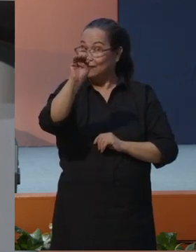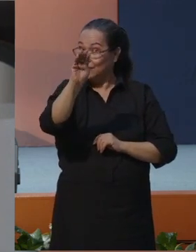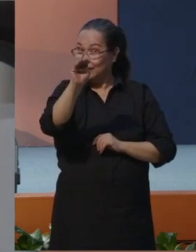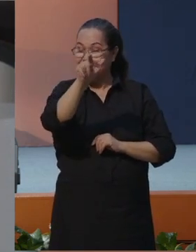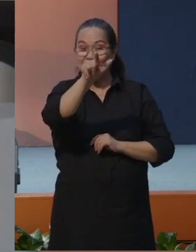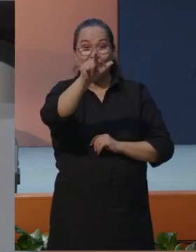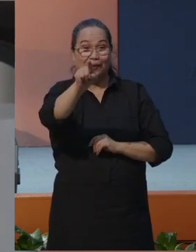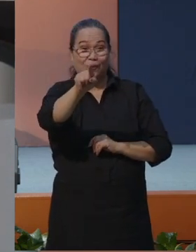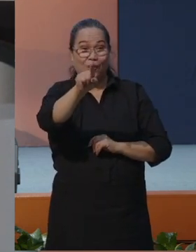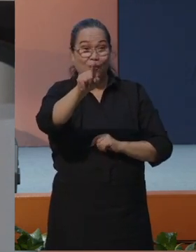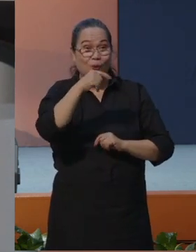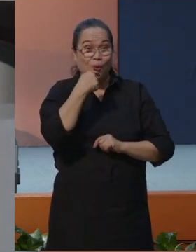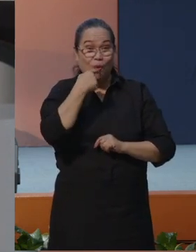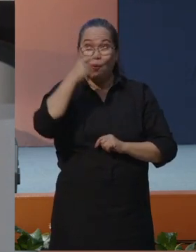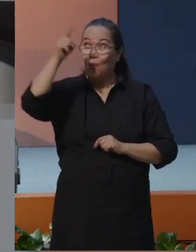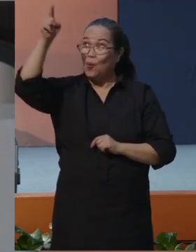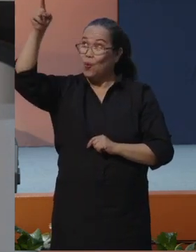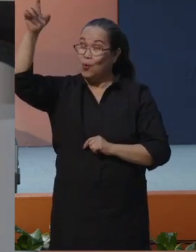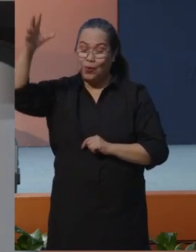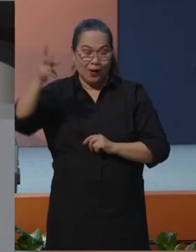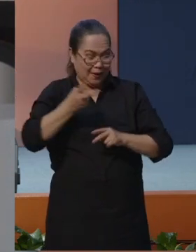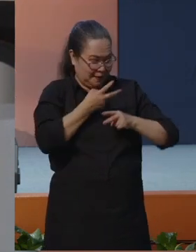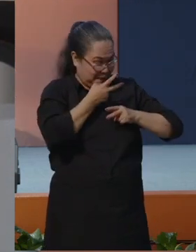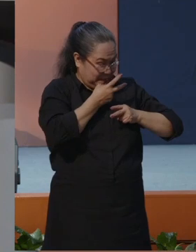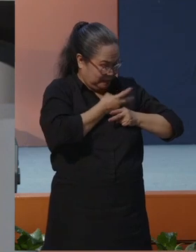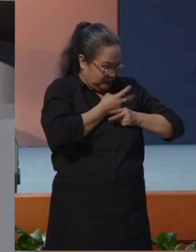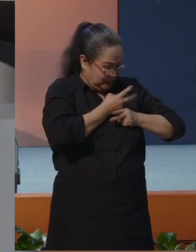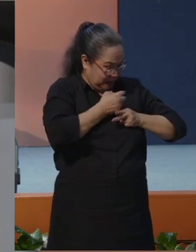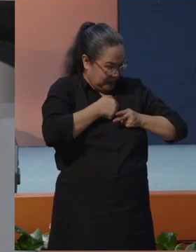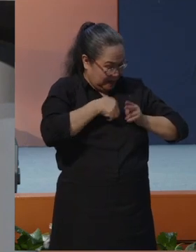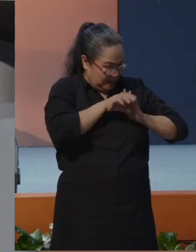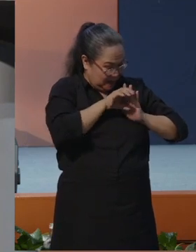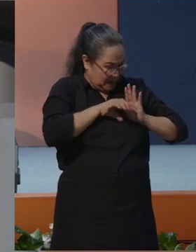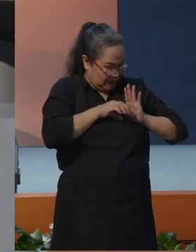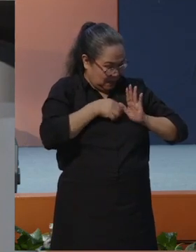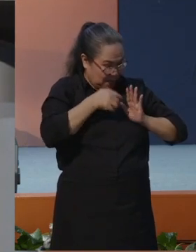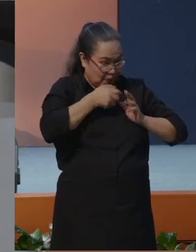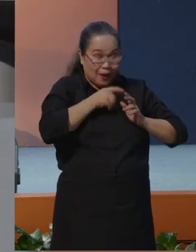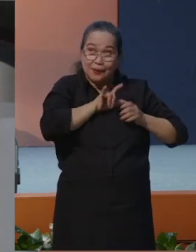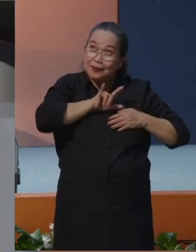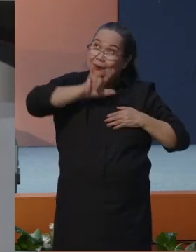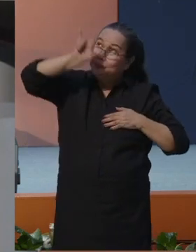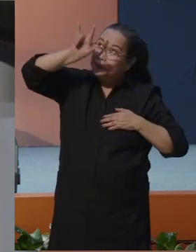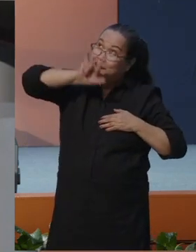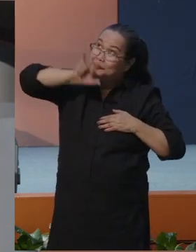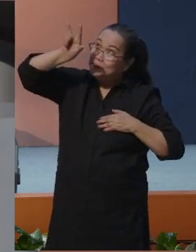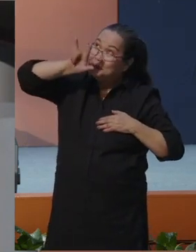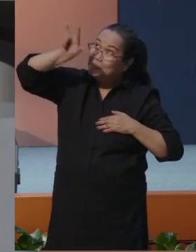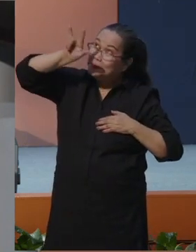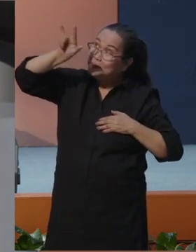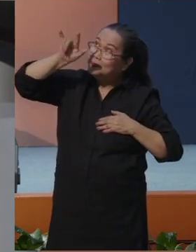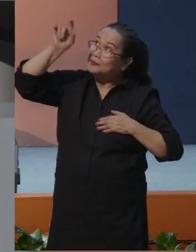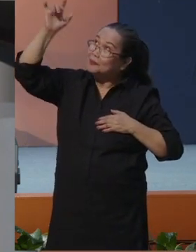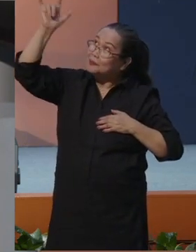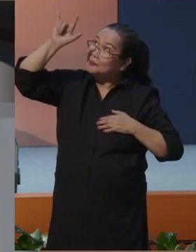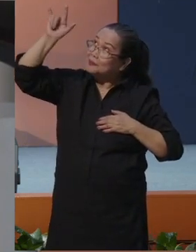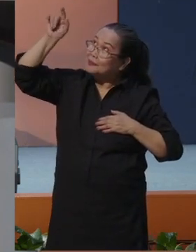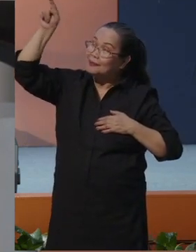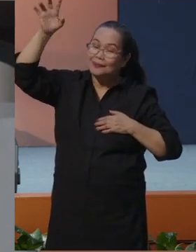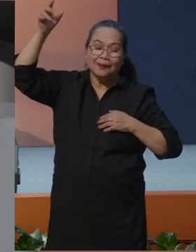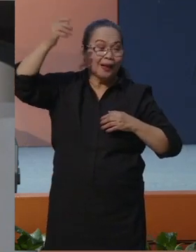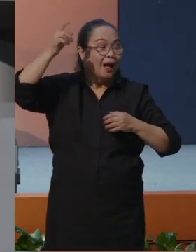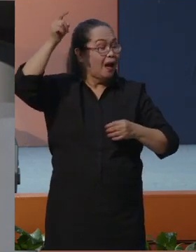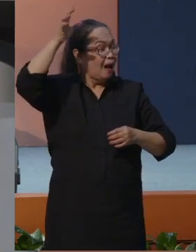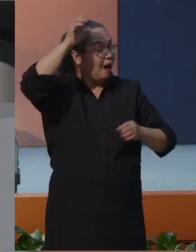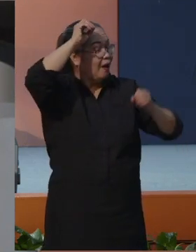whoever has my commandments and keeps them, he it is who loves me, and he who loves me will be loved by